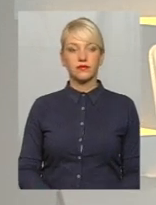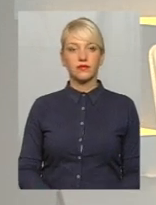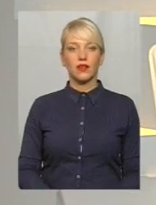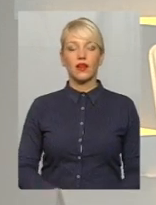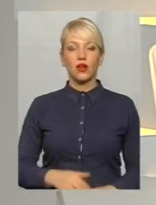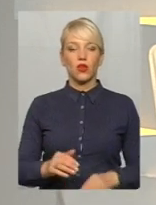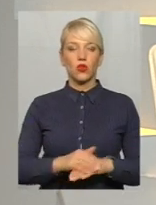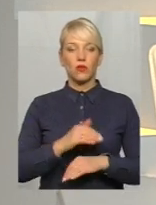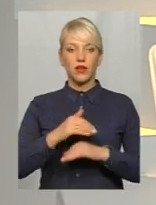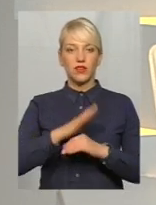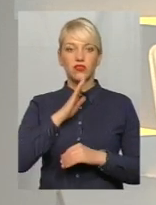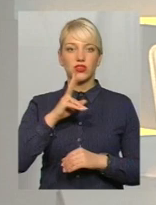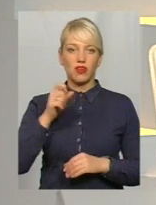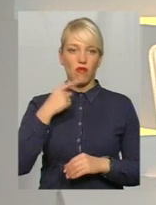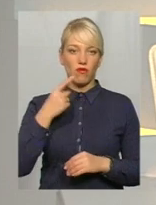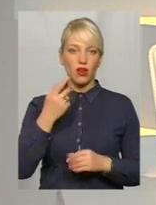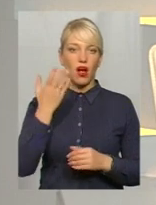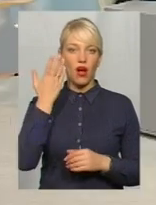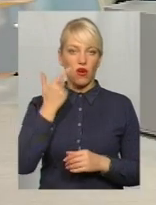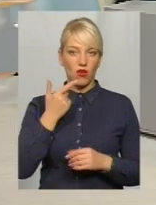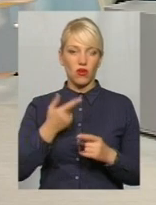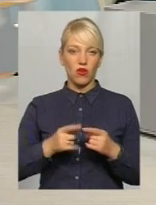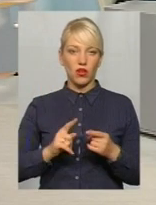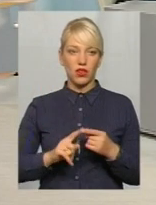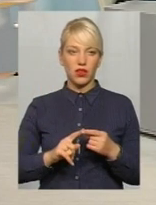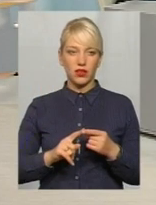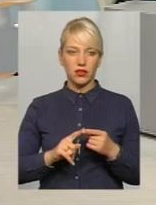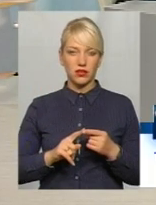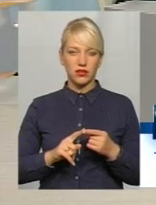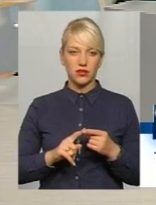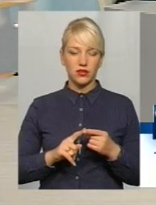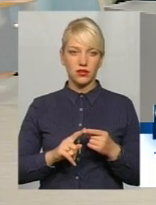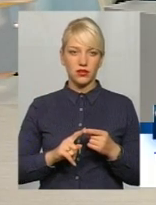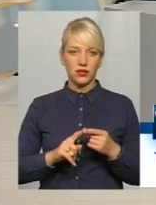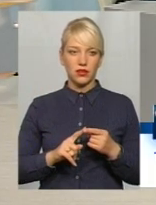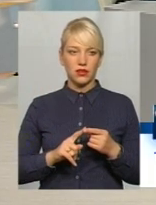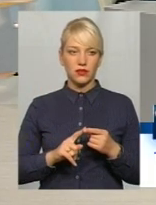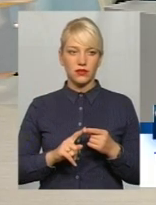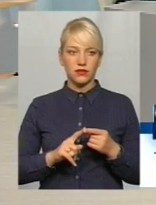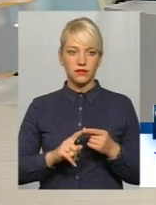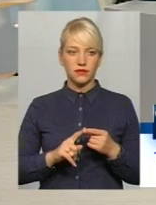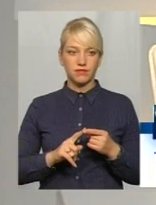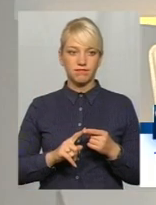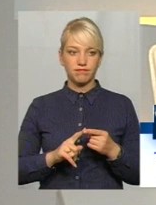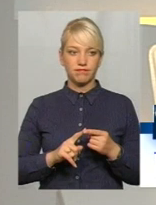Добрий вечір. Скажіть, будь ласка, а коли вже офіційні операції стануть платними, щоб не давати карман лікарю?